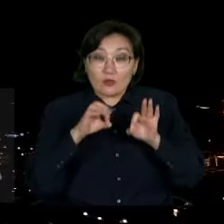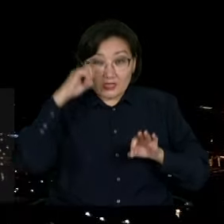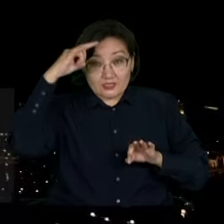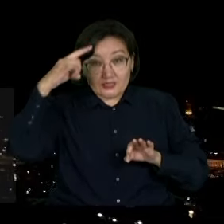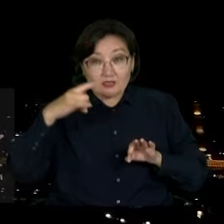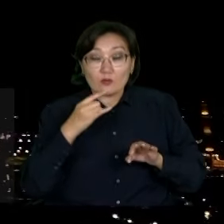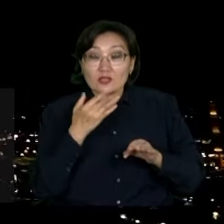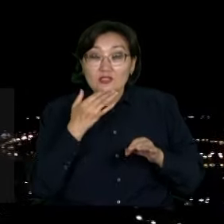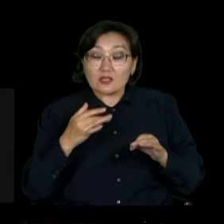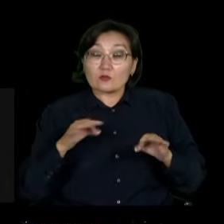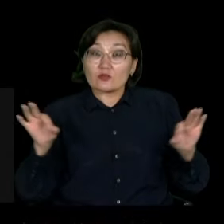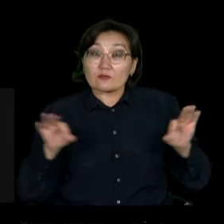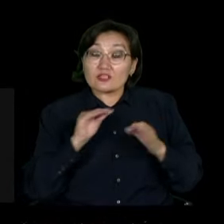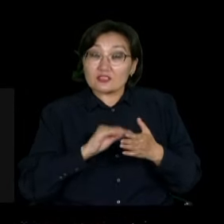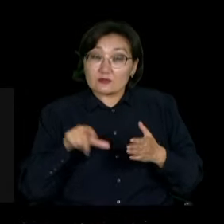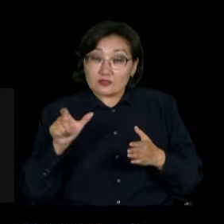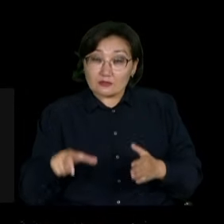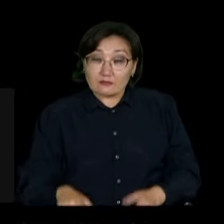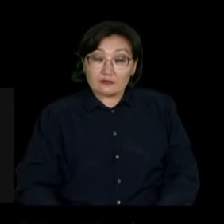и зарубежных композиторов.